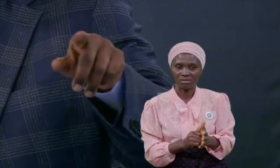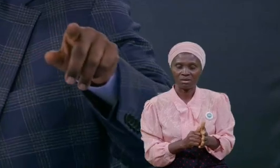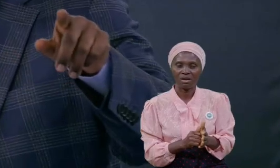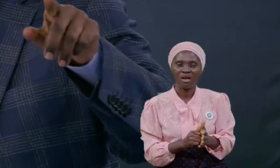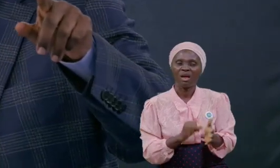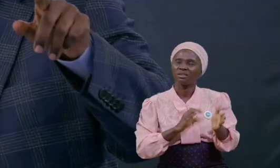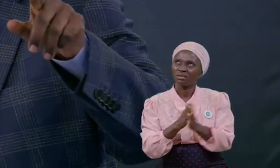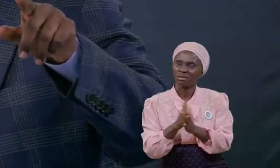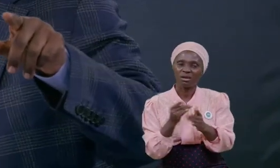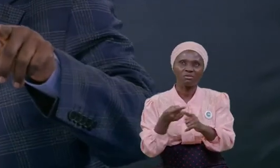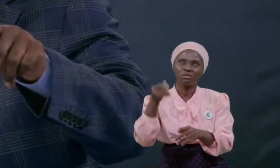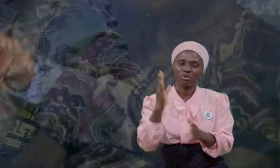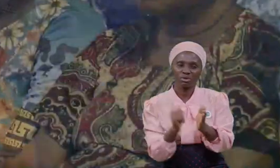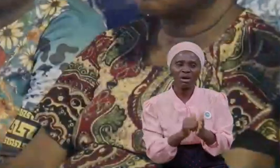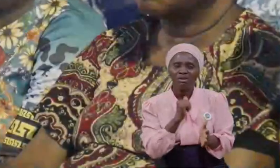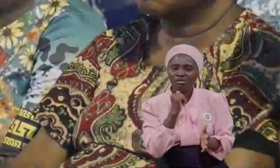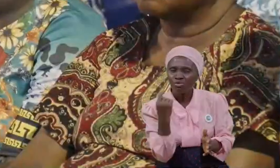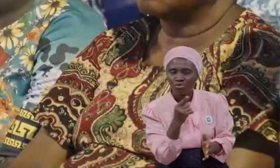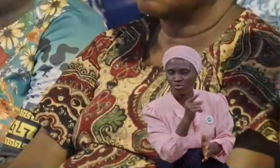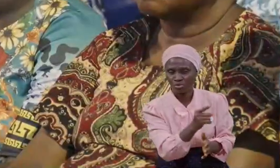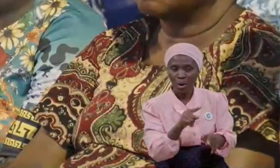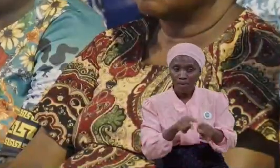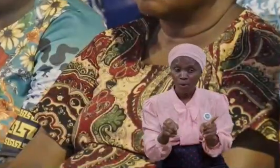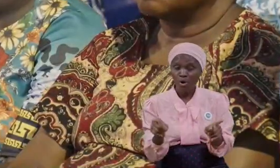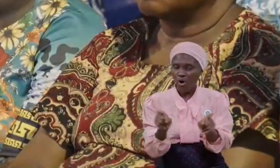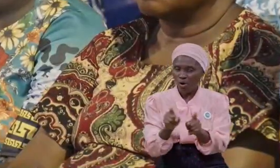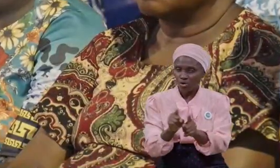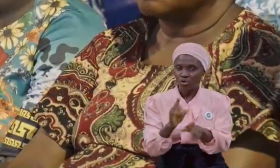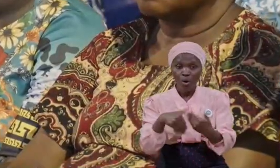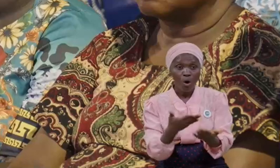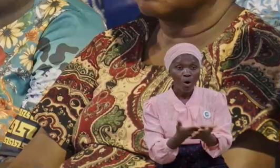encore tous ceux qui m'écoutent